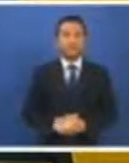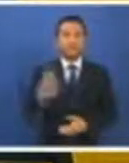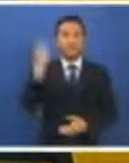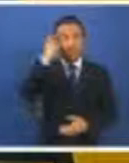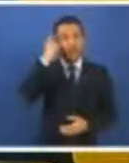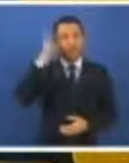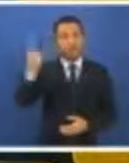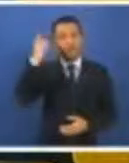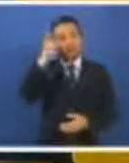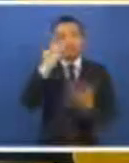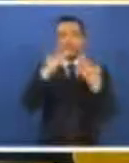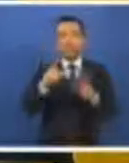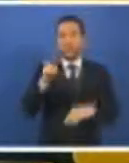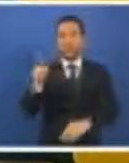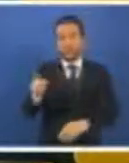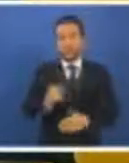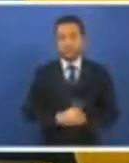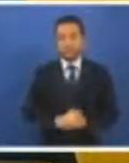Akıl başta yok.